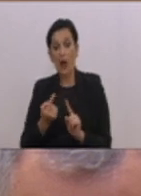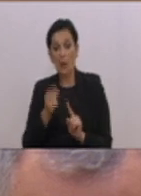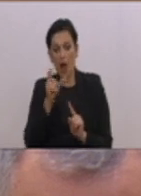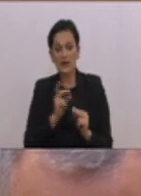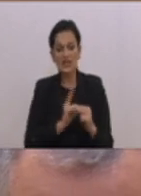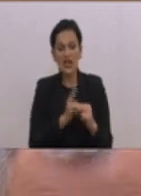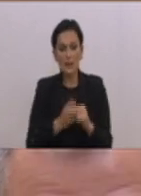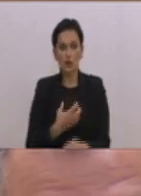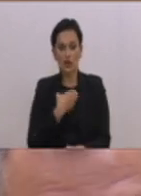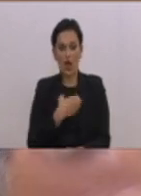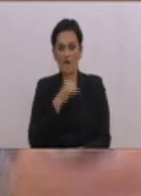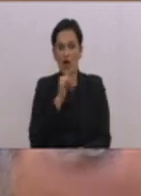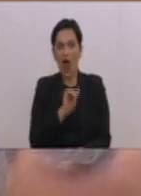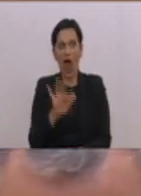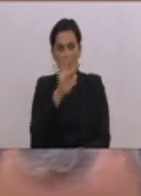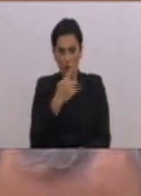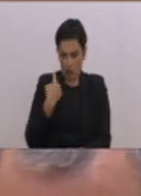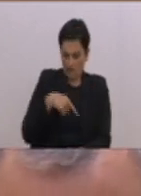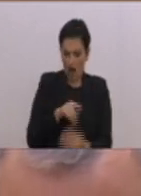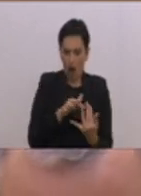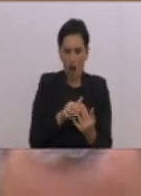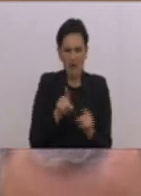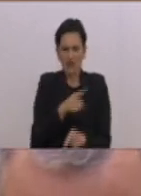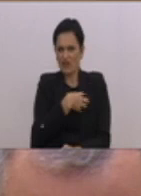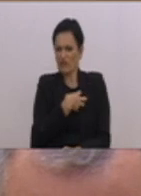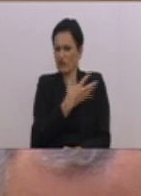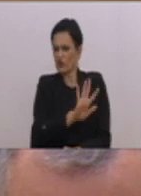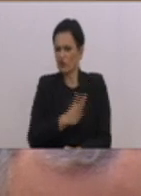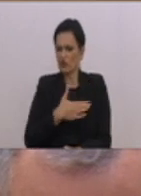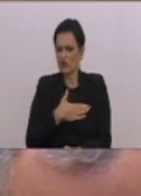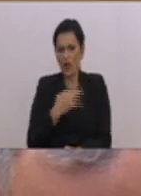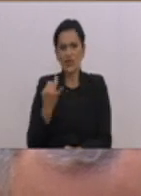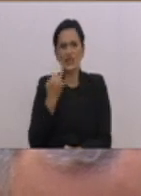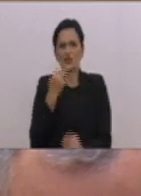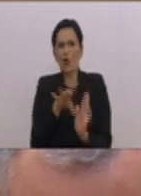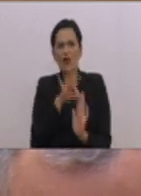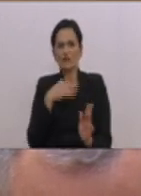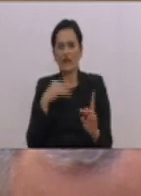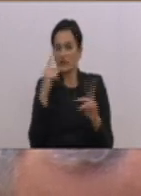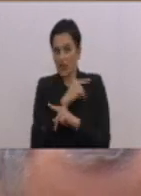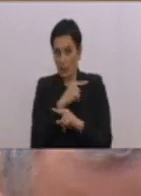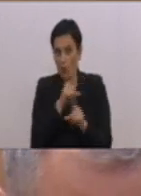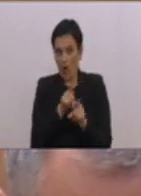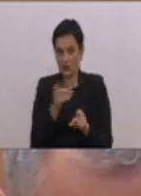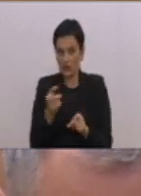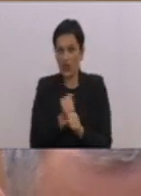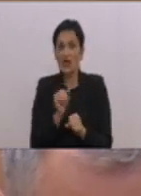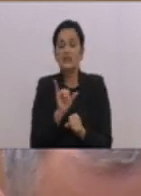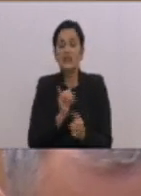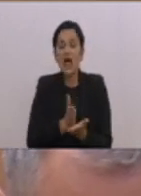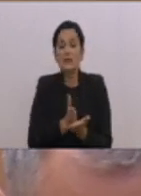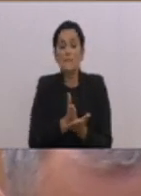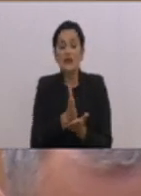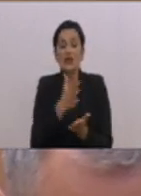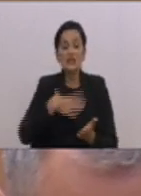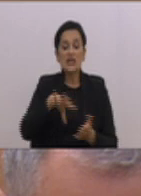დაბკოლდეს, დაშინდეს, რომ თურმე ევროპა ომს გვაძლევს, კაცო არ ყოფილი არც ისე მნიშვნელოვანი, თურმე ჩვენი ერთ ისტორიული არჩევანი ვწდებოდით. Ai sad მიგყავთ საქართველოს გეკითხები